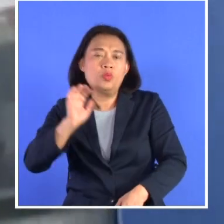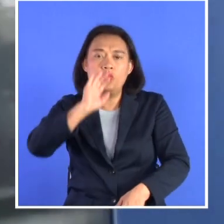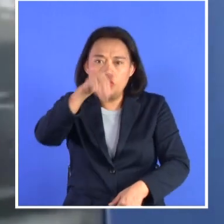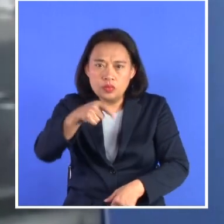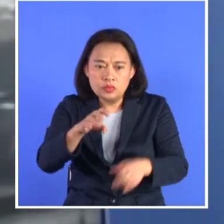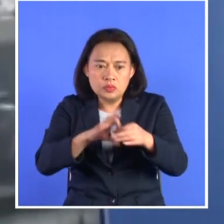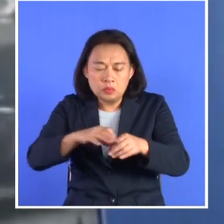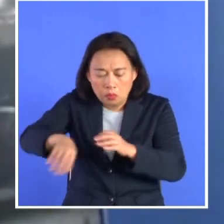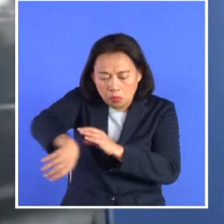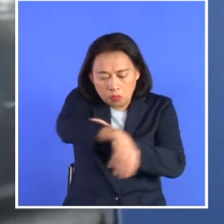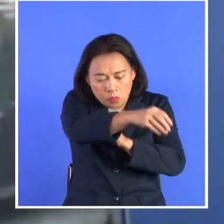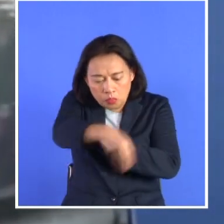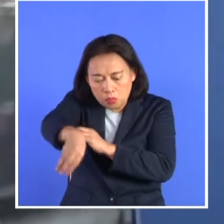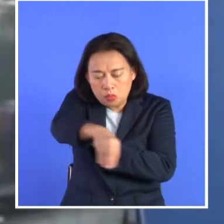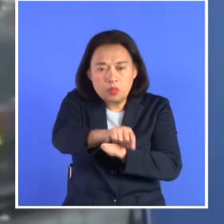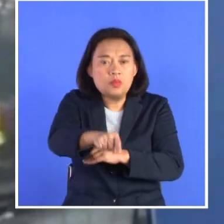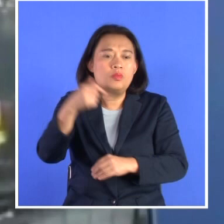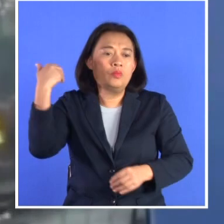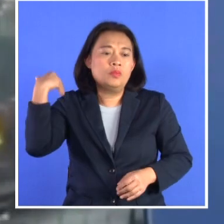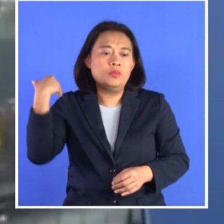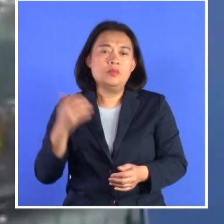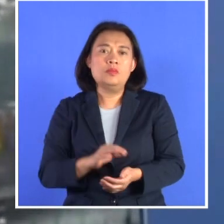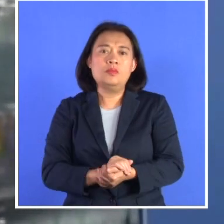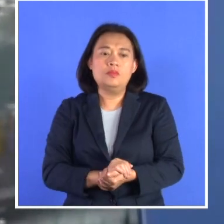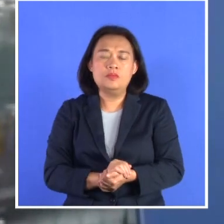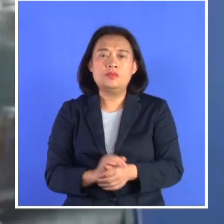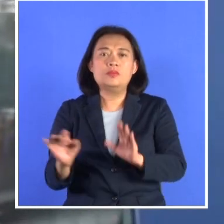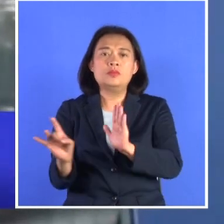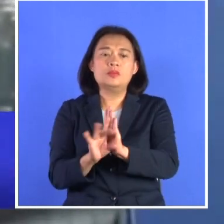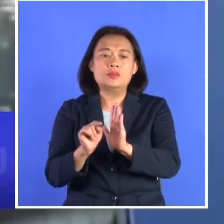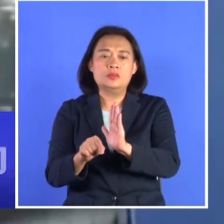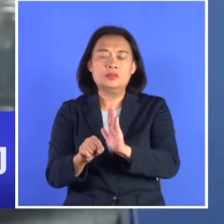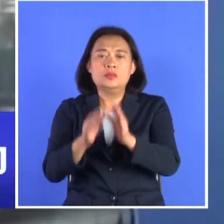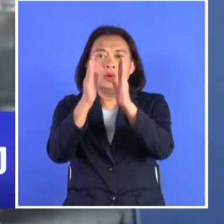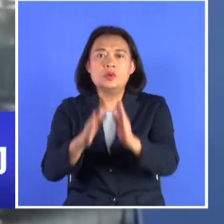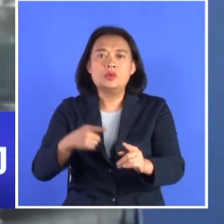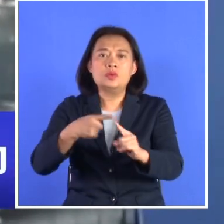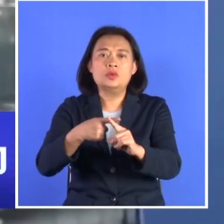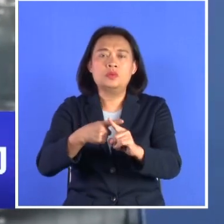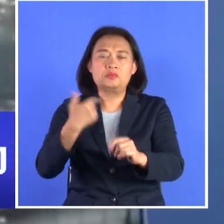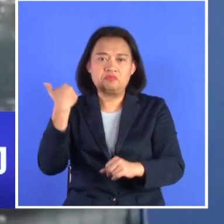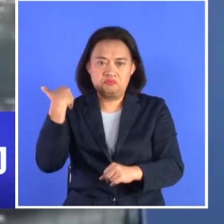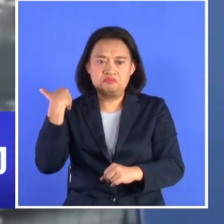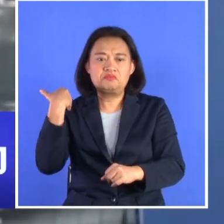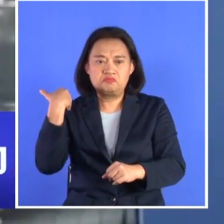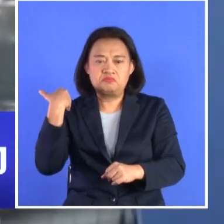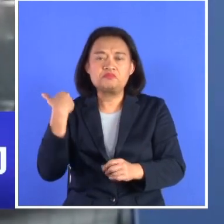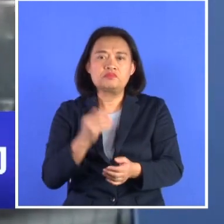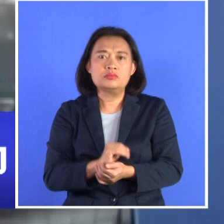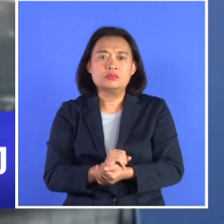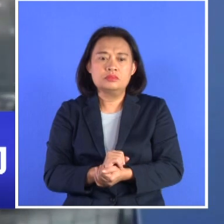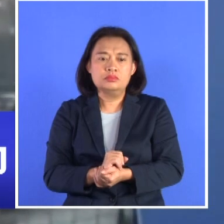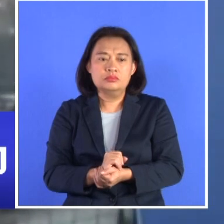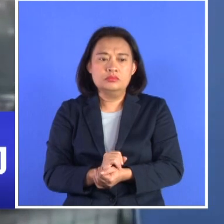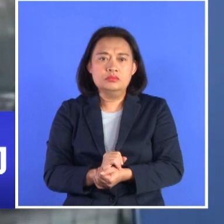งวงเนี่ยไปทิ่มคนอยู่ว่าอย่างงั้นนะเป็นดันคนสุดท้ายเหตุการณ์นี้มีผู้บาดเจ็บเนี่ยหลายคนนะมีผู้บาดเจ็บหลายคน